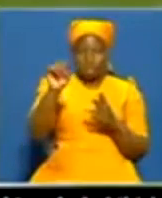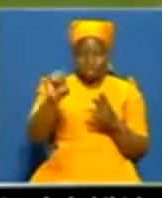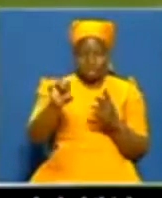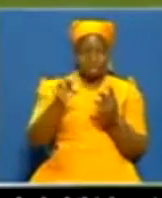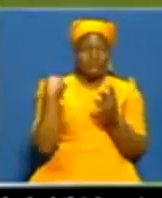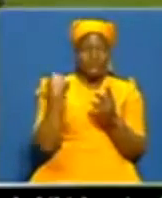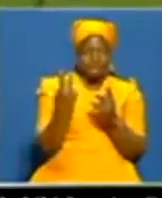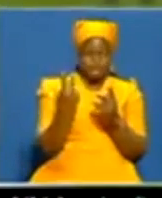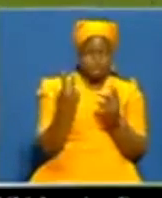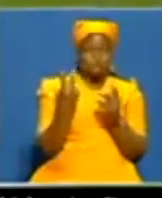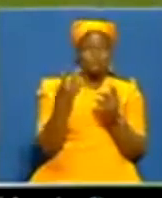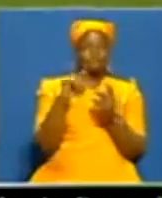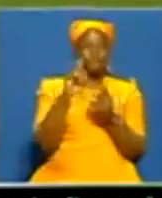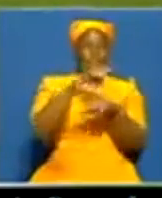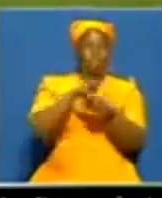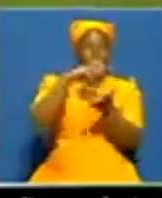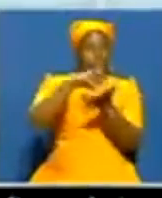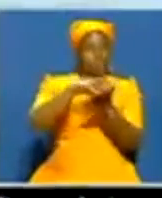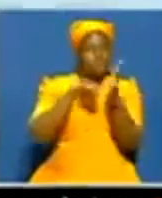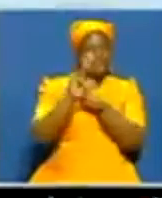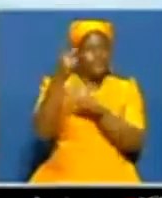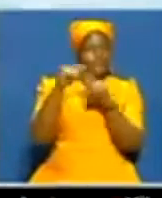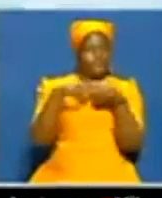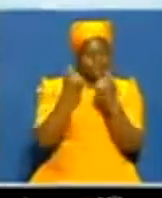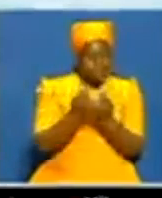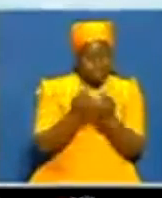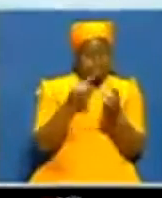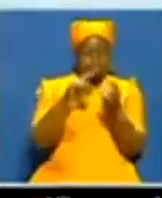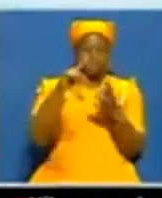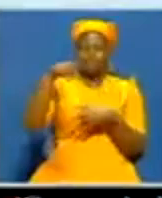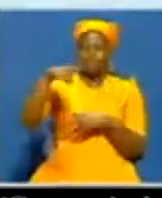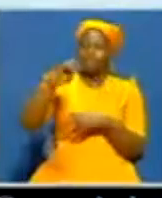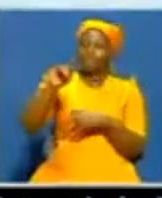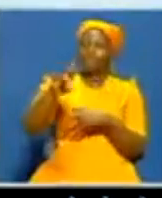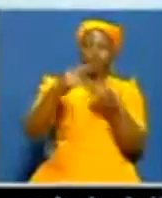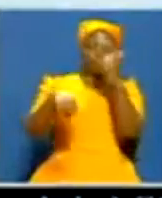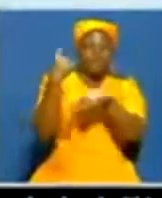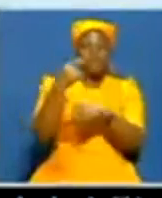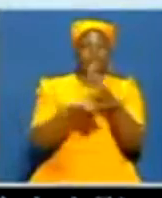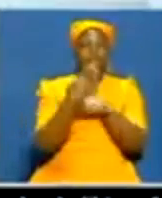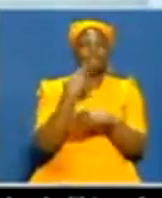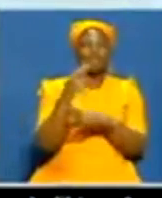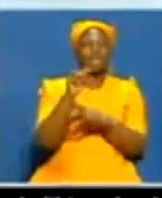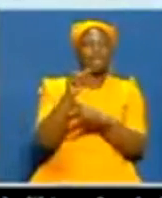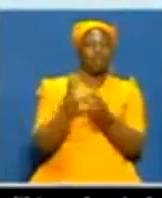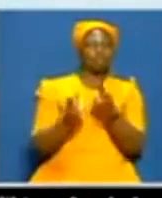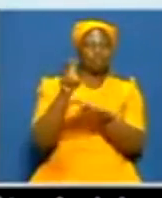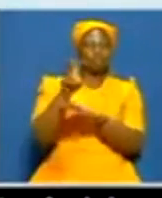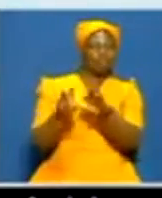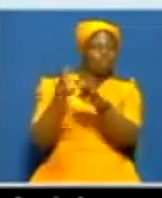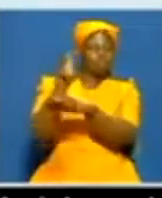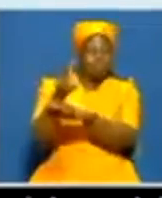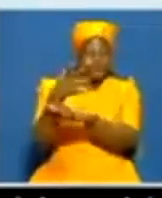pili na kujihakikisha nafasi kwenye kikosi cha Kenya. Peter Kidome aliibuka mshindi katika shindano la mita 400 kuruka viunzi. Mbio hizo